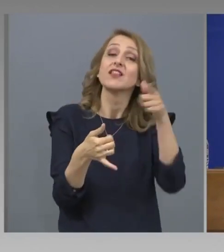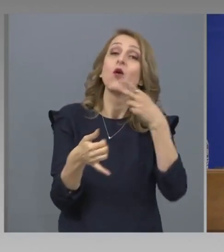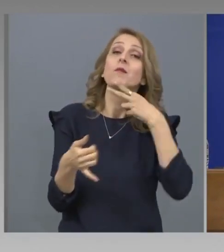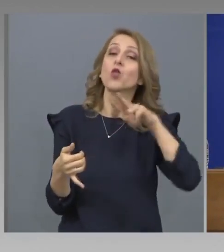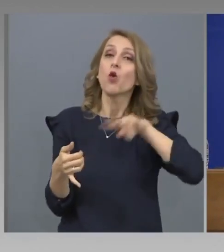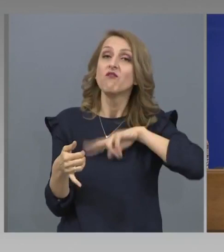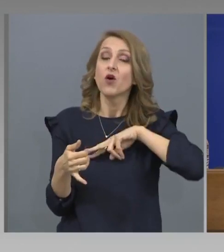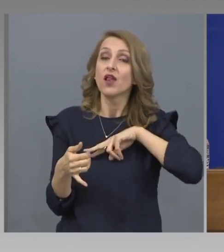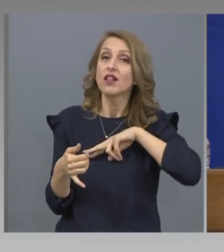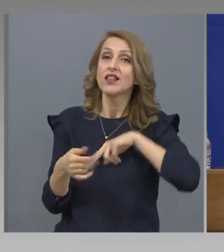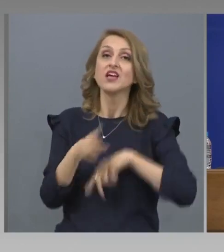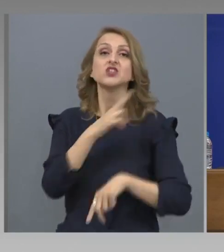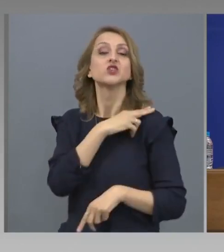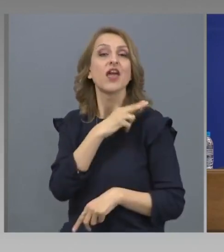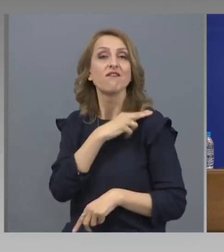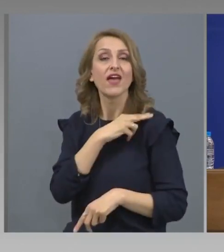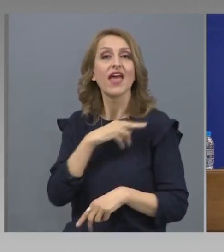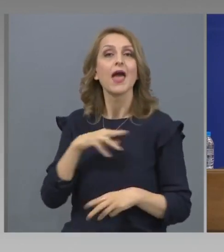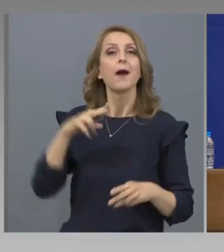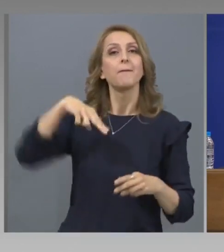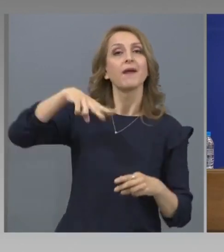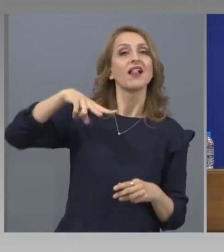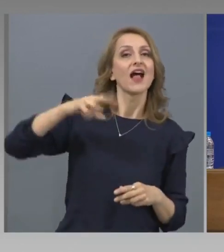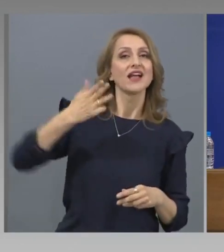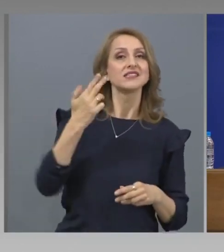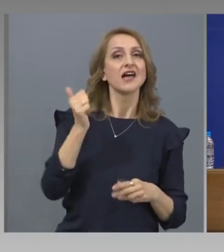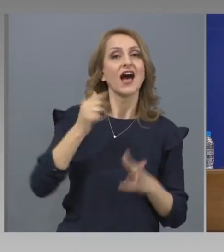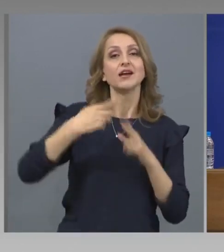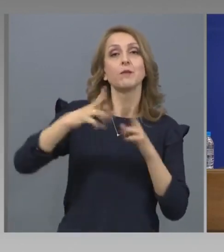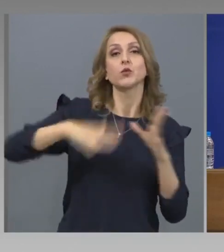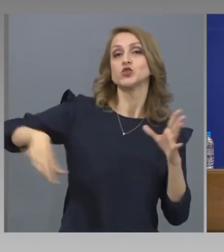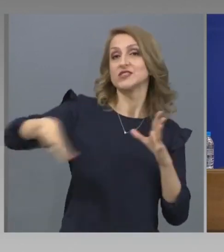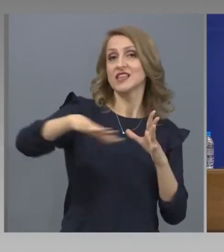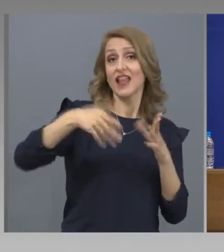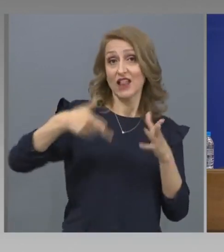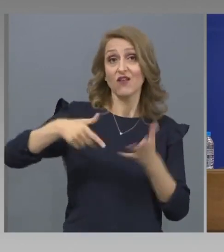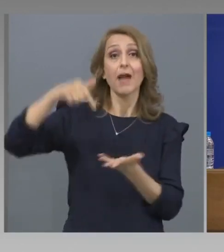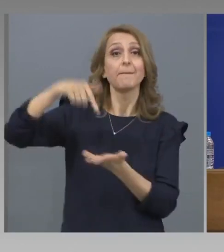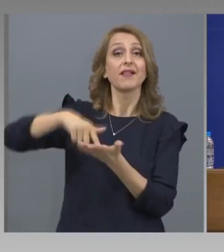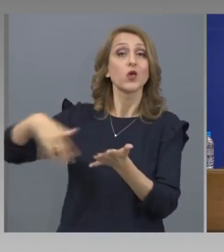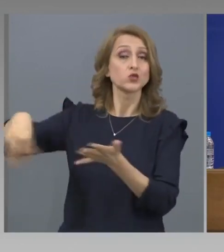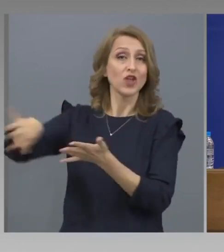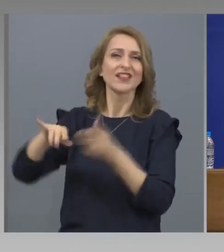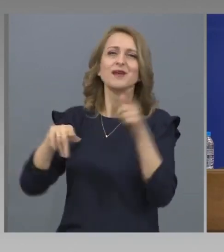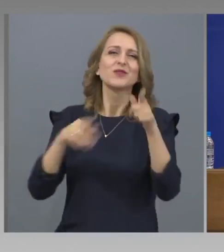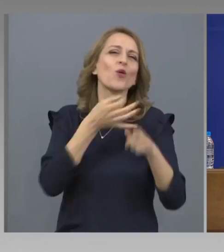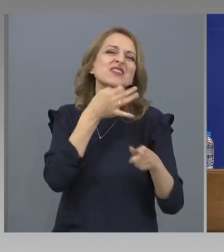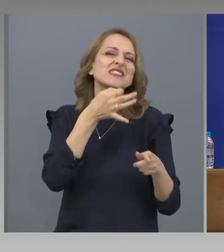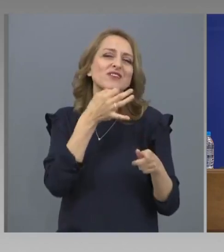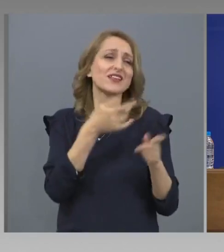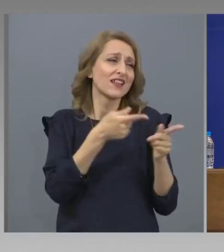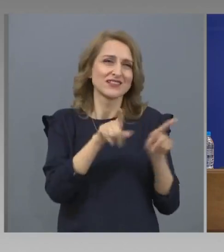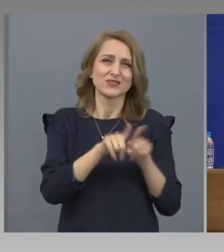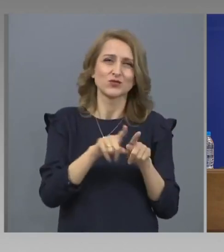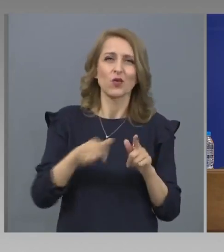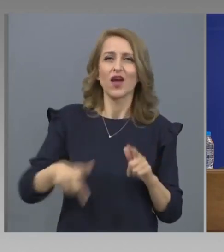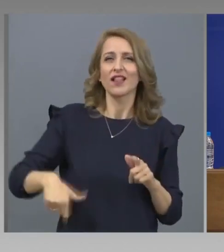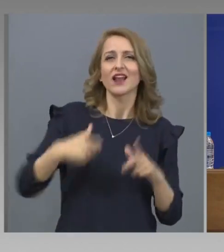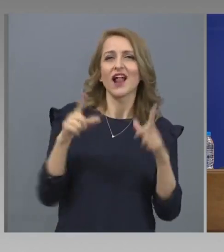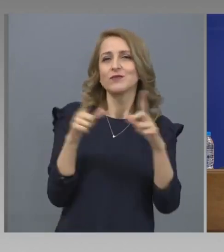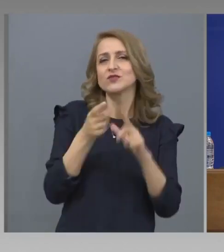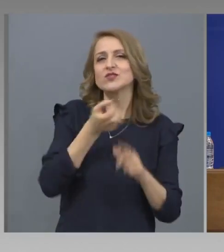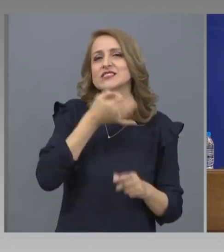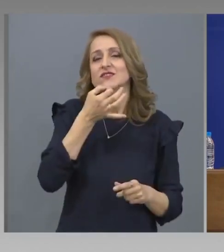шефе, плаца е изчистен. Плаца е площада. Да, продължавай. Това са клиенти. И